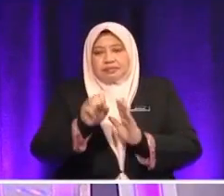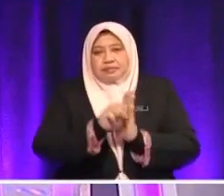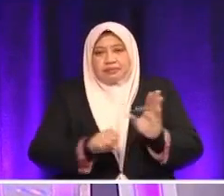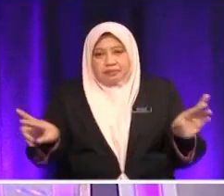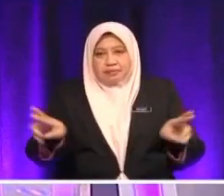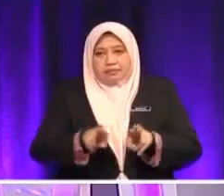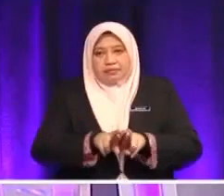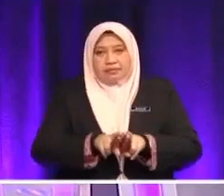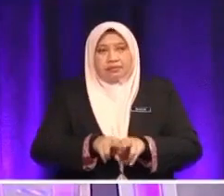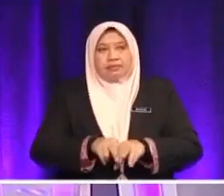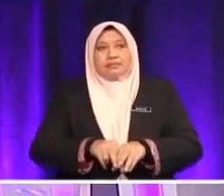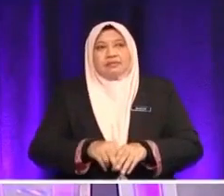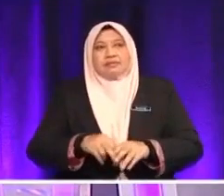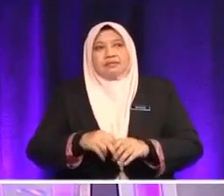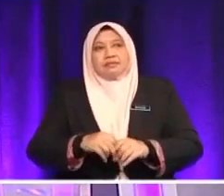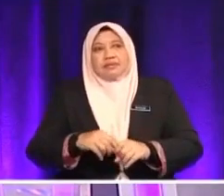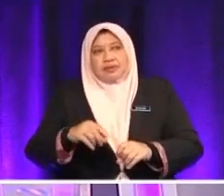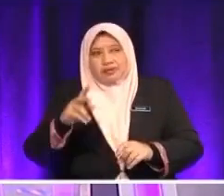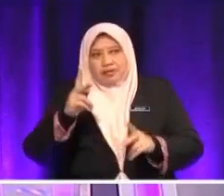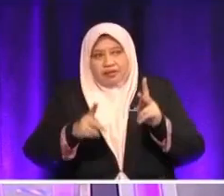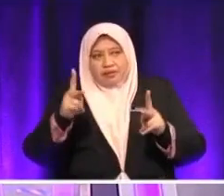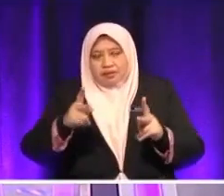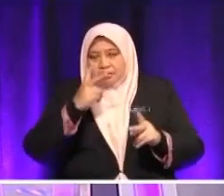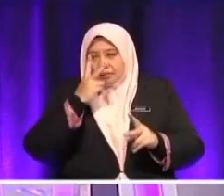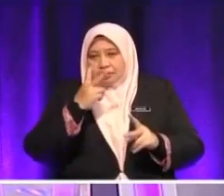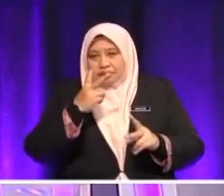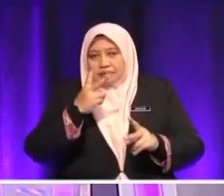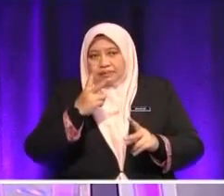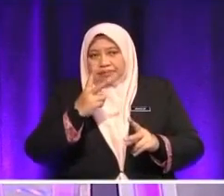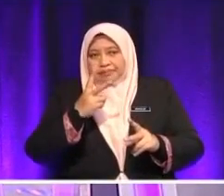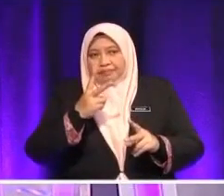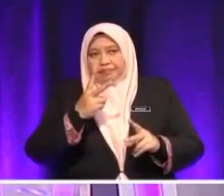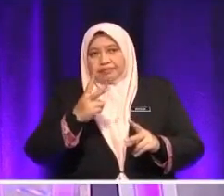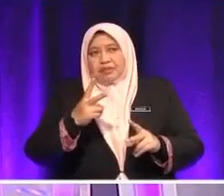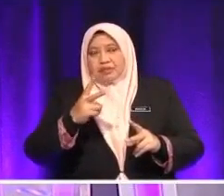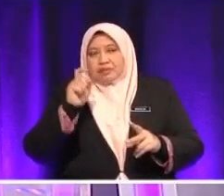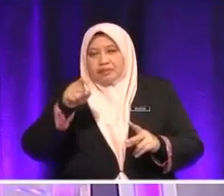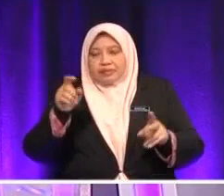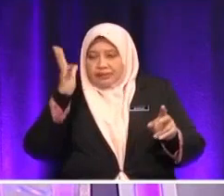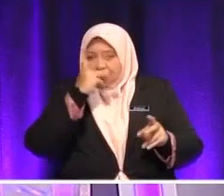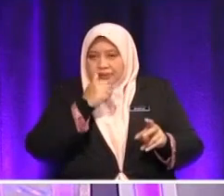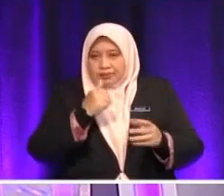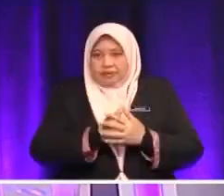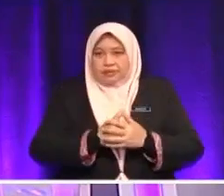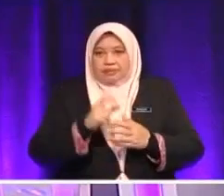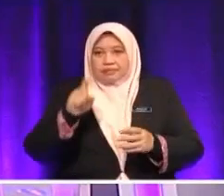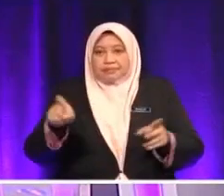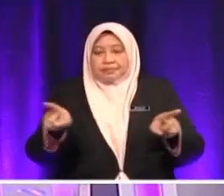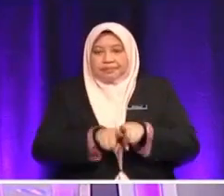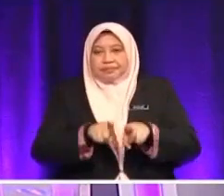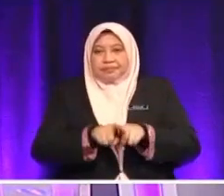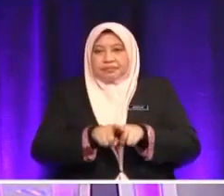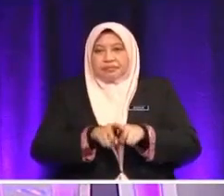kotak barulah kotak kita cantik ah barulah kotak kita nampak seragam kalau tak atas dua bawah satu nampak macam